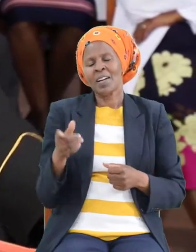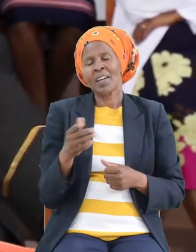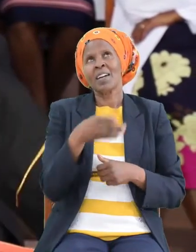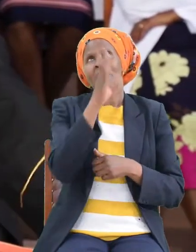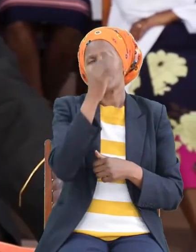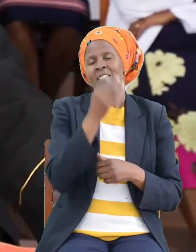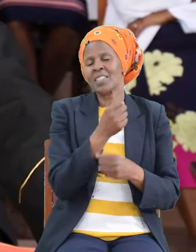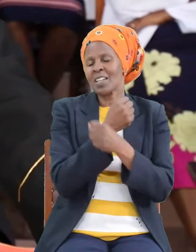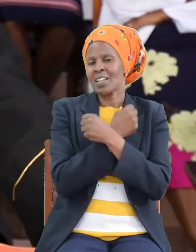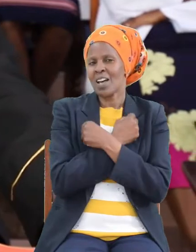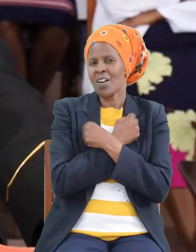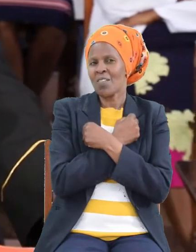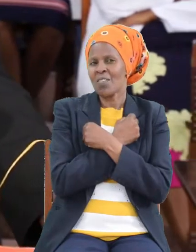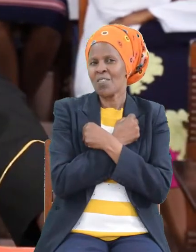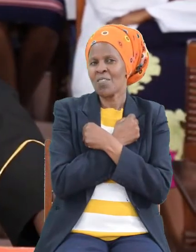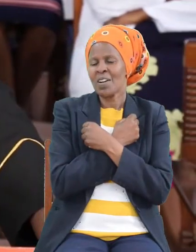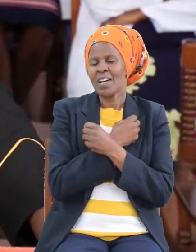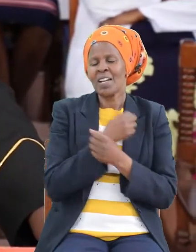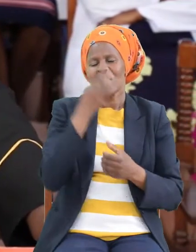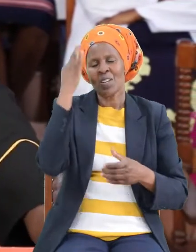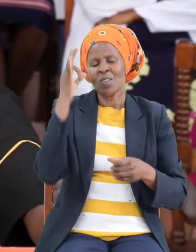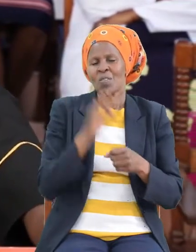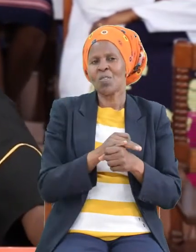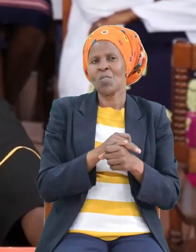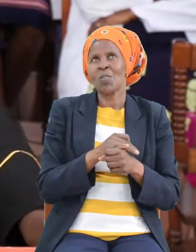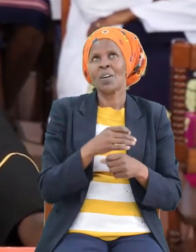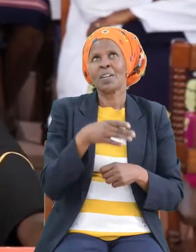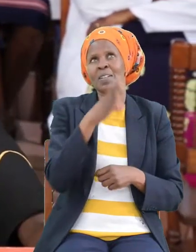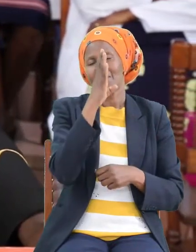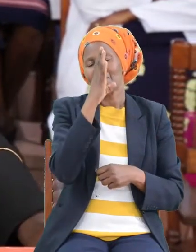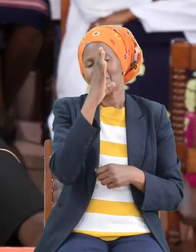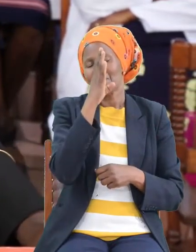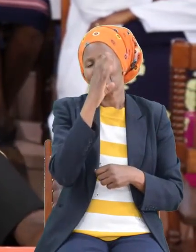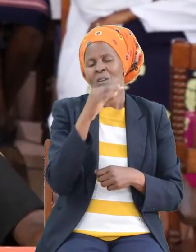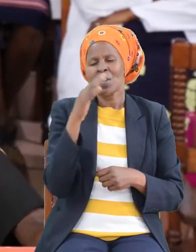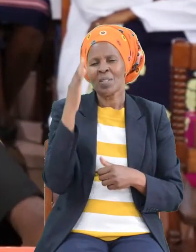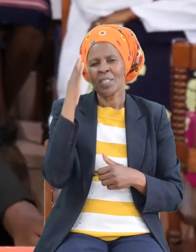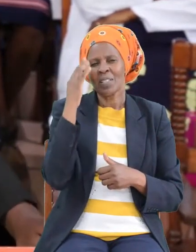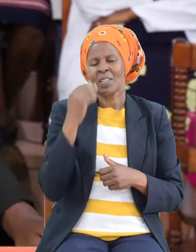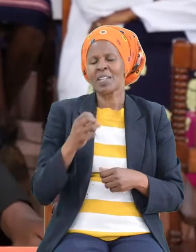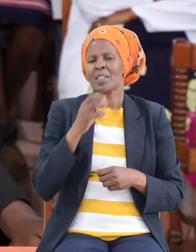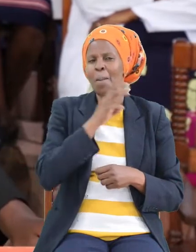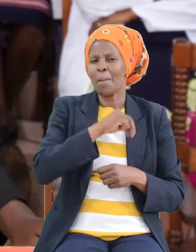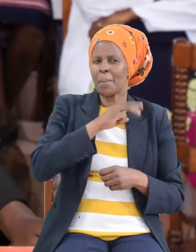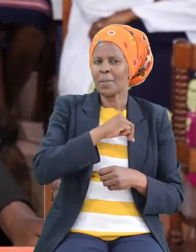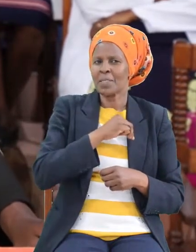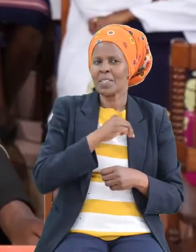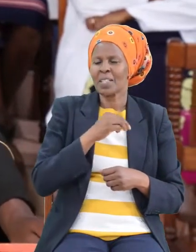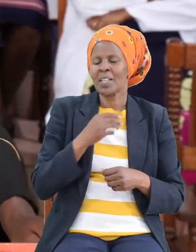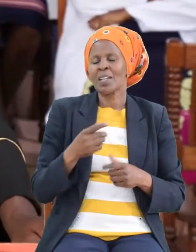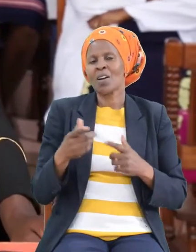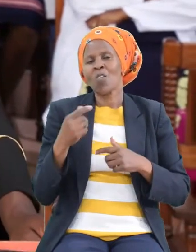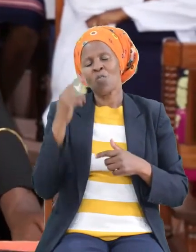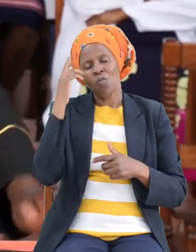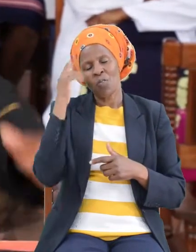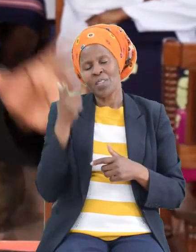amani yake, yeye mwenyewe akaona kwa sababu ya neema yake awarudishe hawa wana